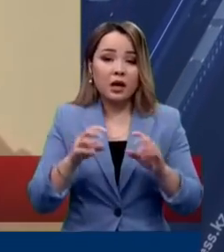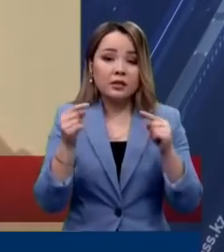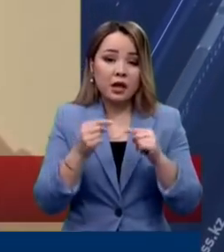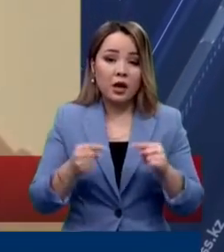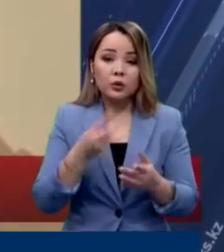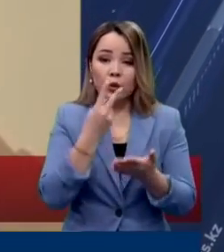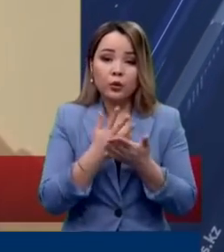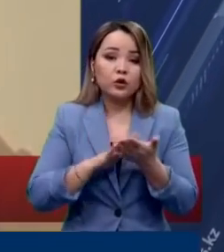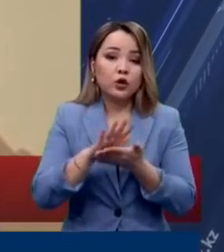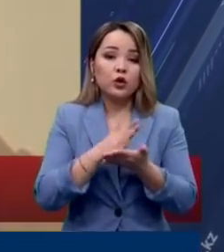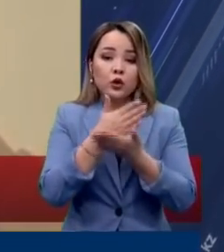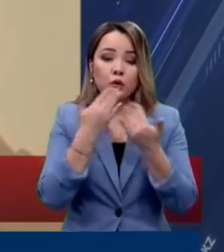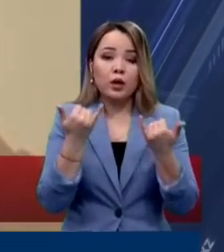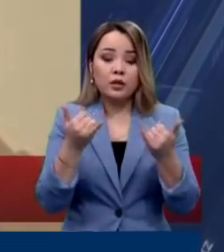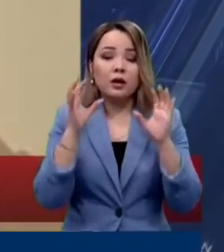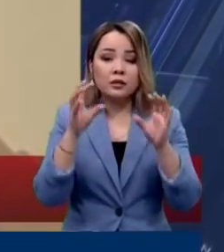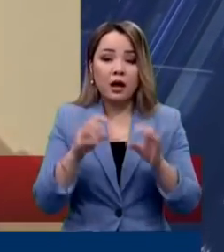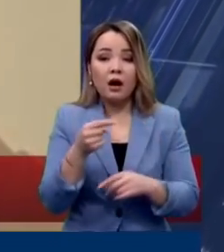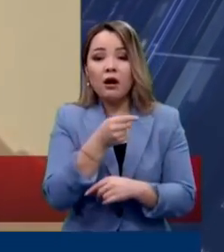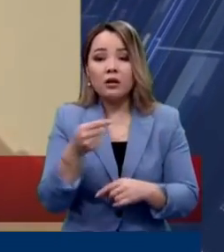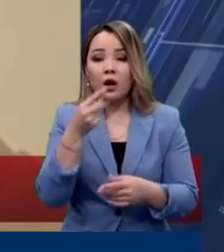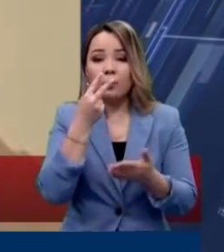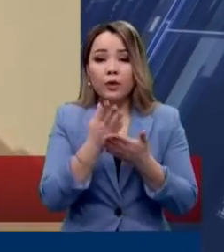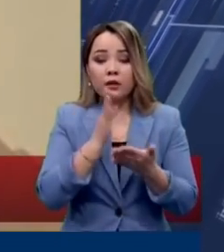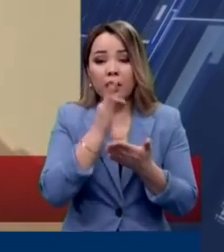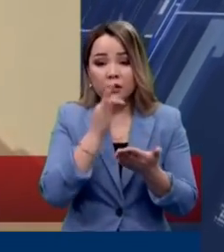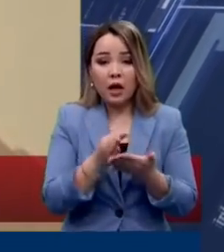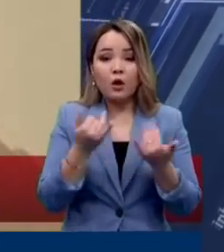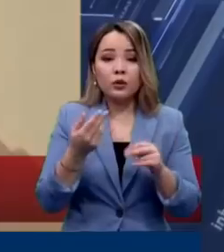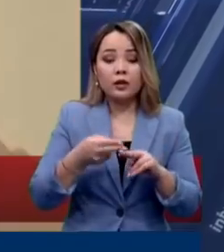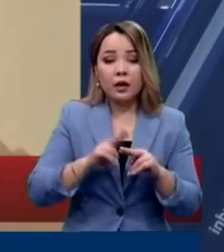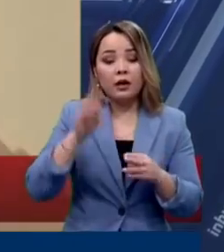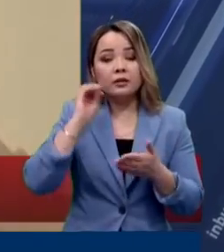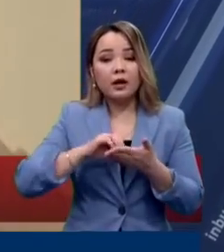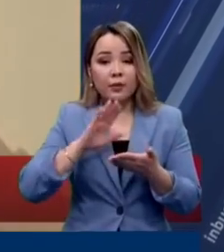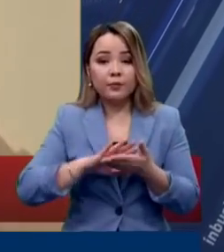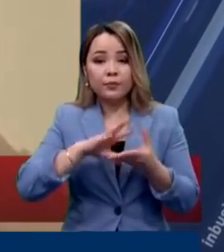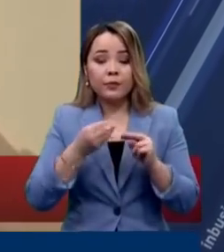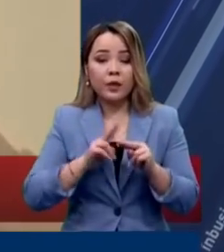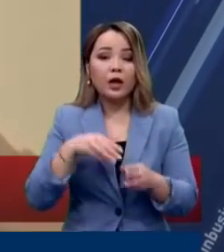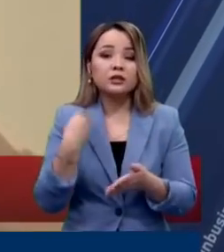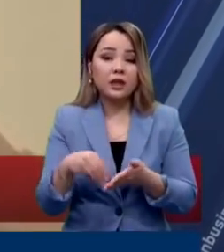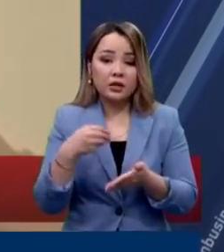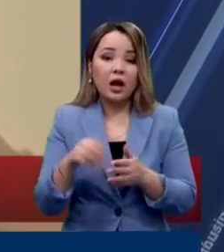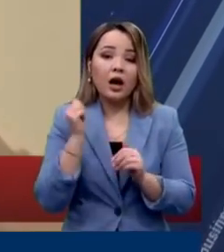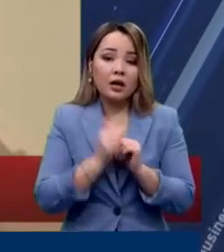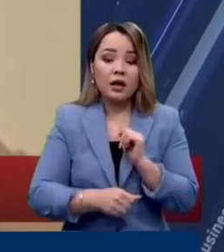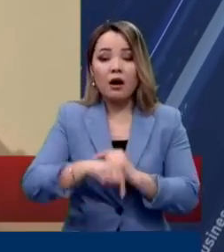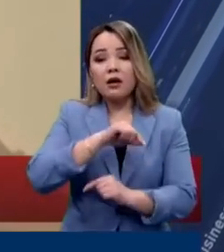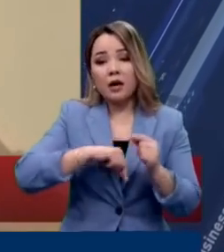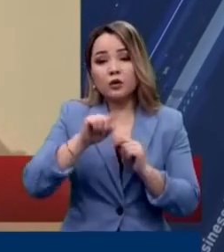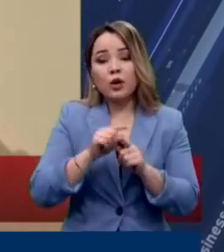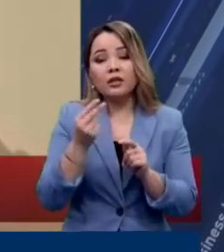нақты көрсетілмеген, заңымызға қарама-қайшы болып келеді. Сол себепті криптовалютаны сатып алып жатқан әрбір